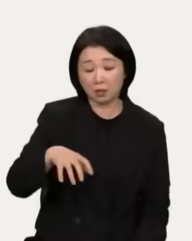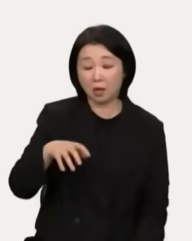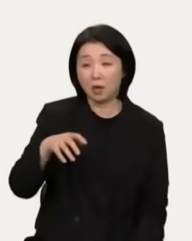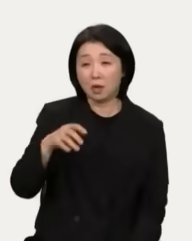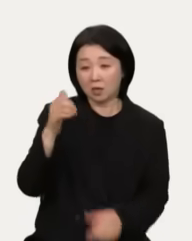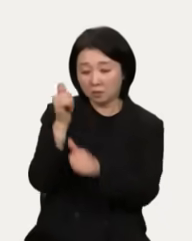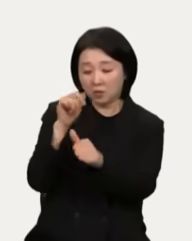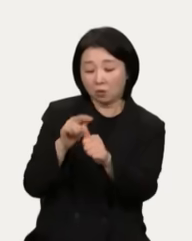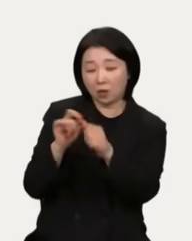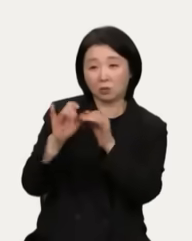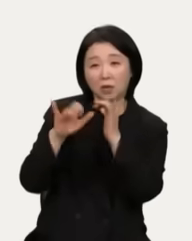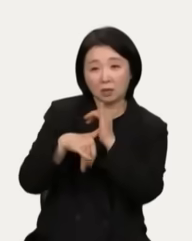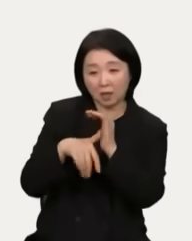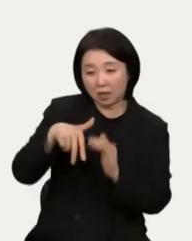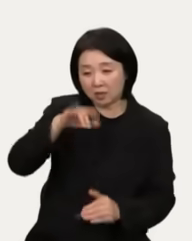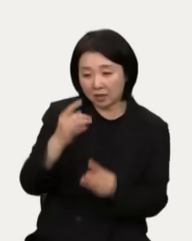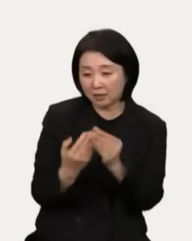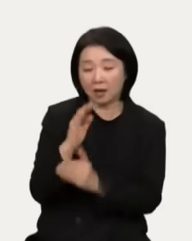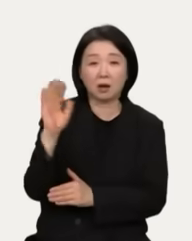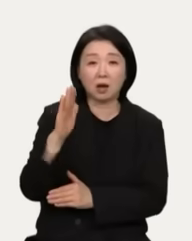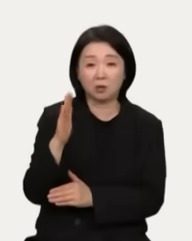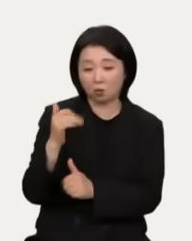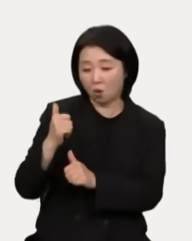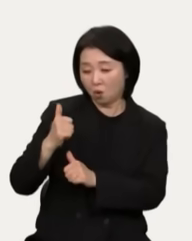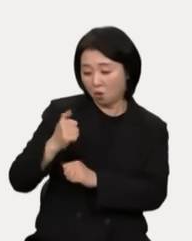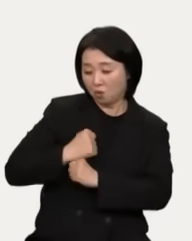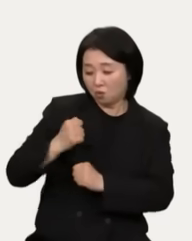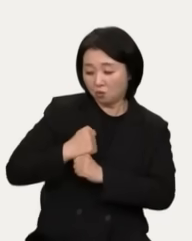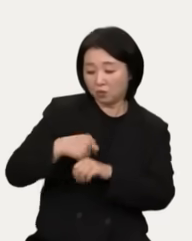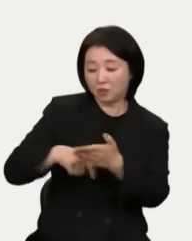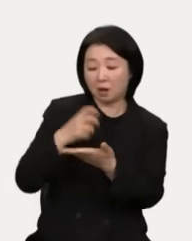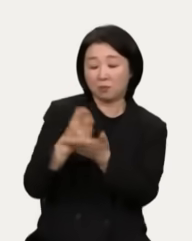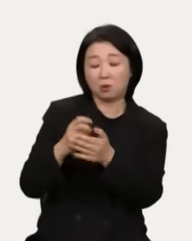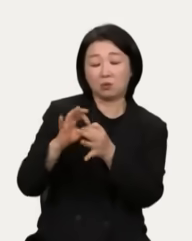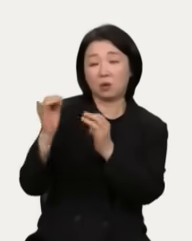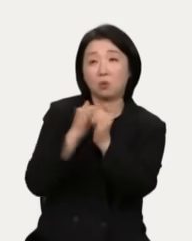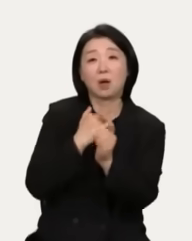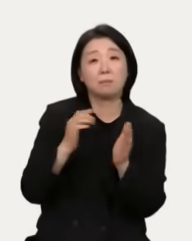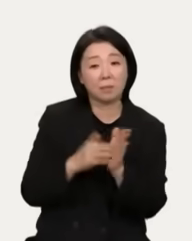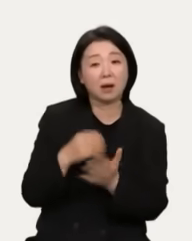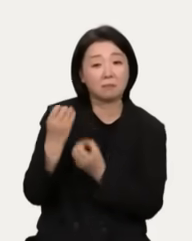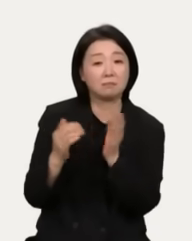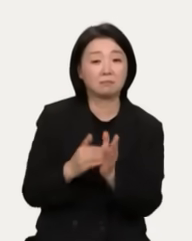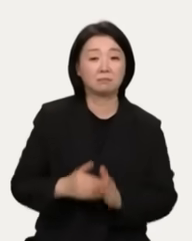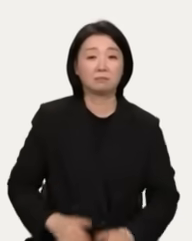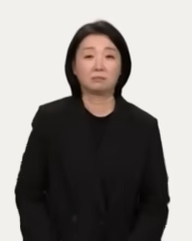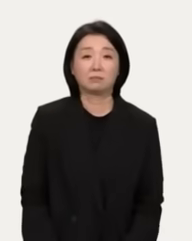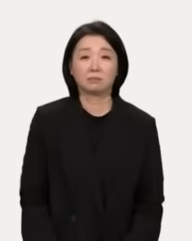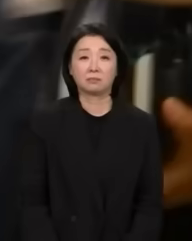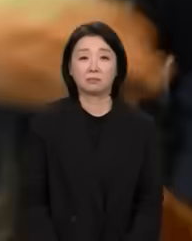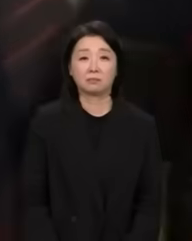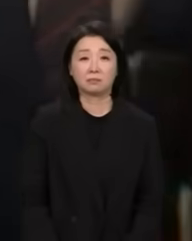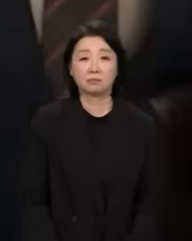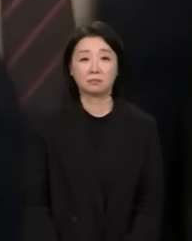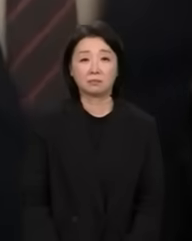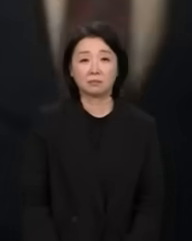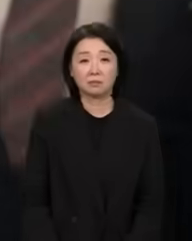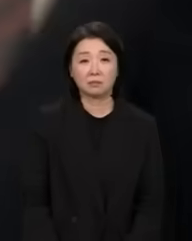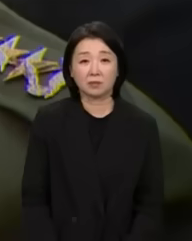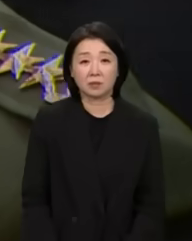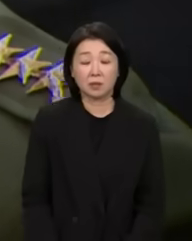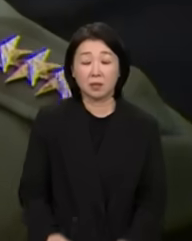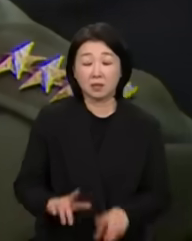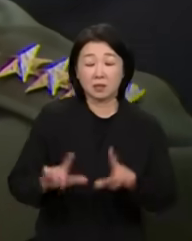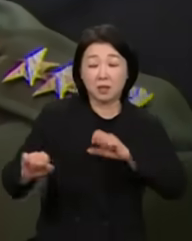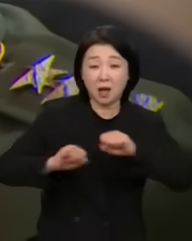통화는 최상병 사건이 아닌 군 사법정책이나 제도와 관련해서였다는 취지로 진술한 것으로 취재 결과 파악됐습니다. 긴박하게